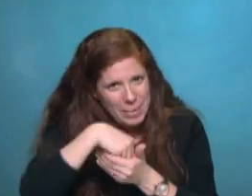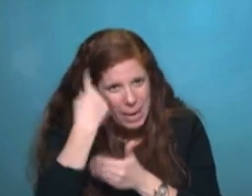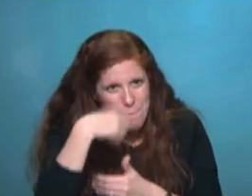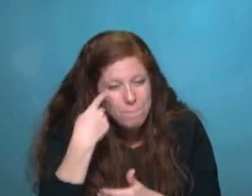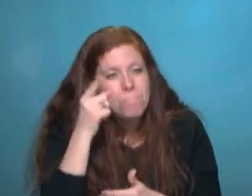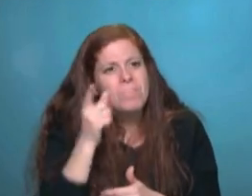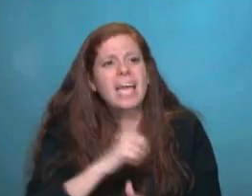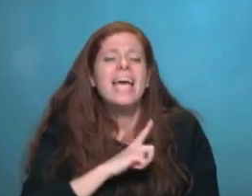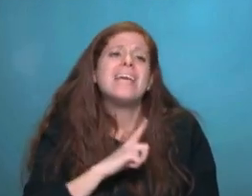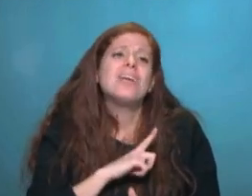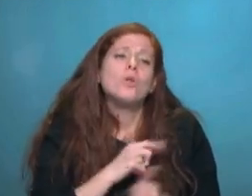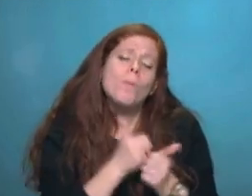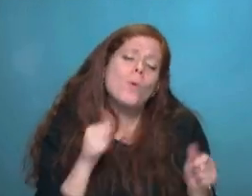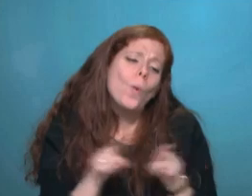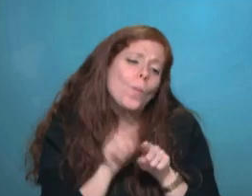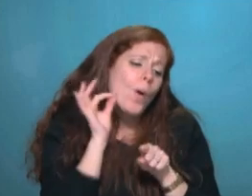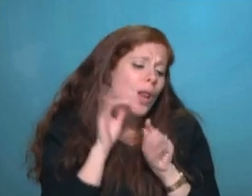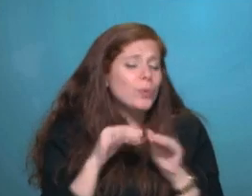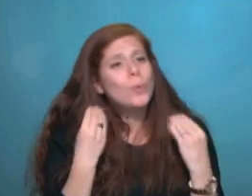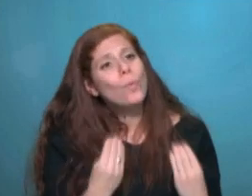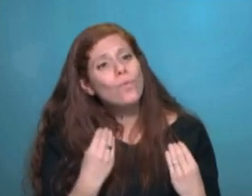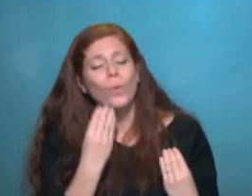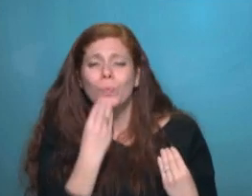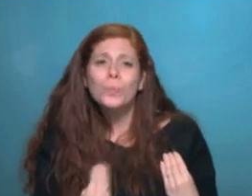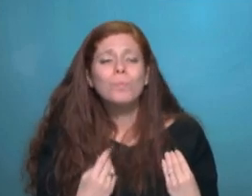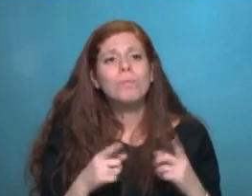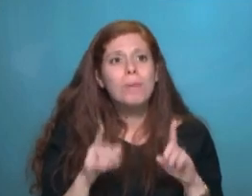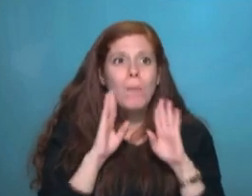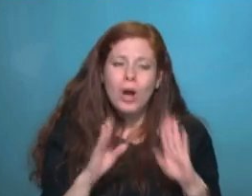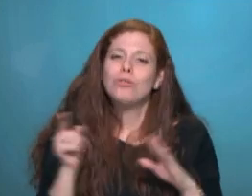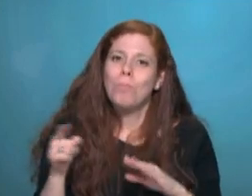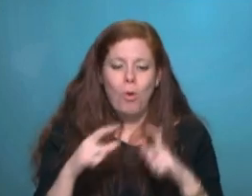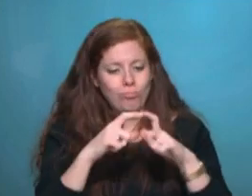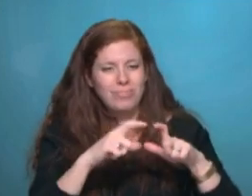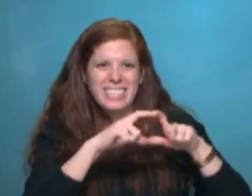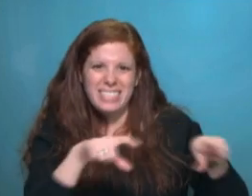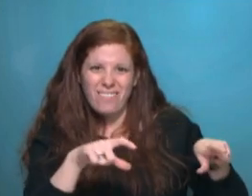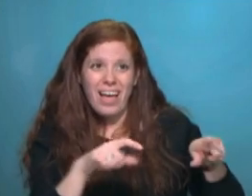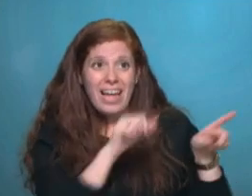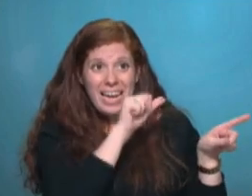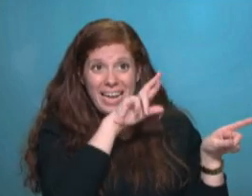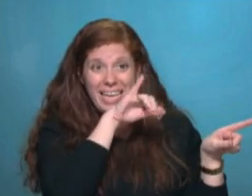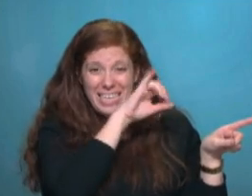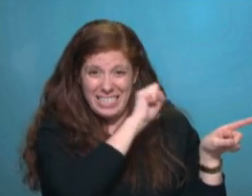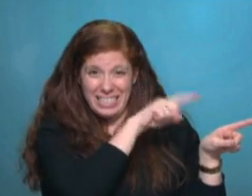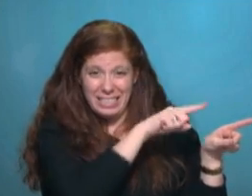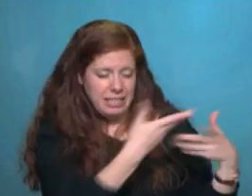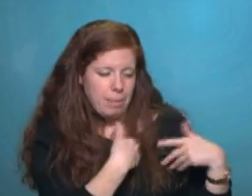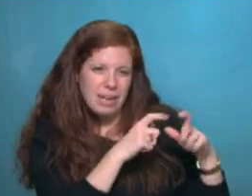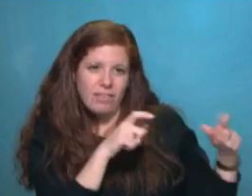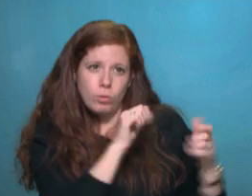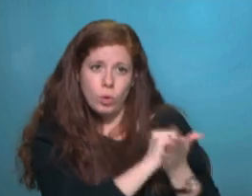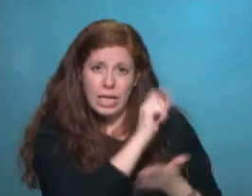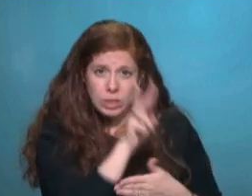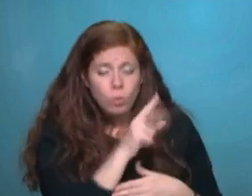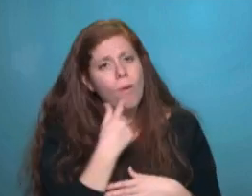כמו ילדות טובות, באמונה שמפה אנחנו יוצאות עם ספח לאיריס, ואז אמרו לנו לא.